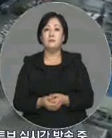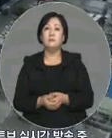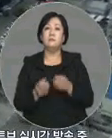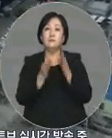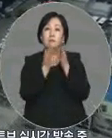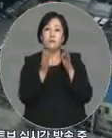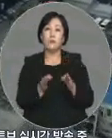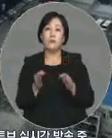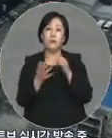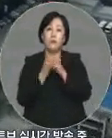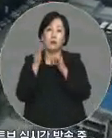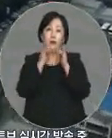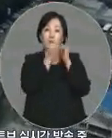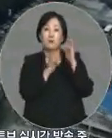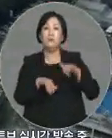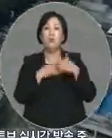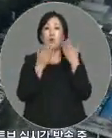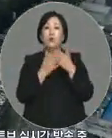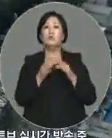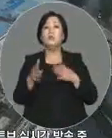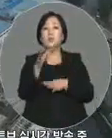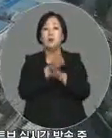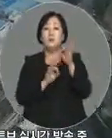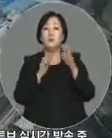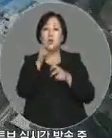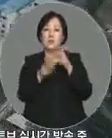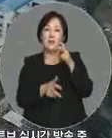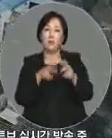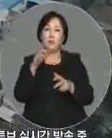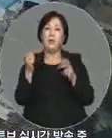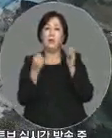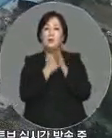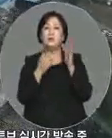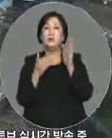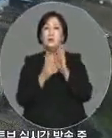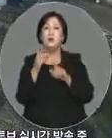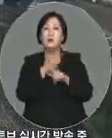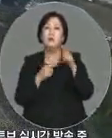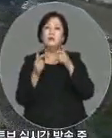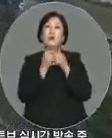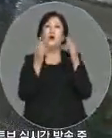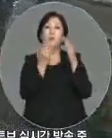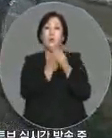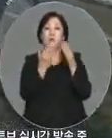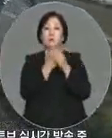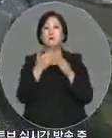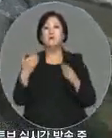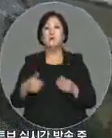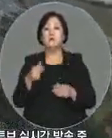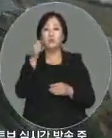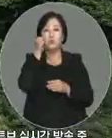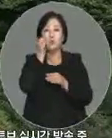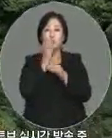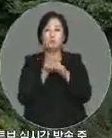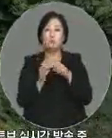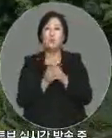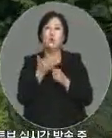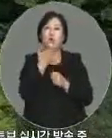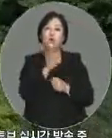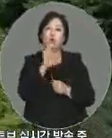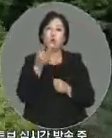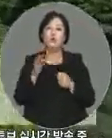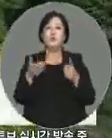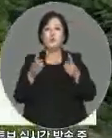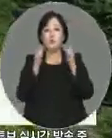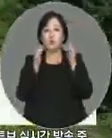한때 우리나라 경제의 견인차였던 산업수도 울산의 경쟁력과 위상이 점차 낮아지고 있습니다. 유니스트